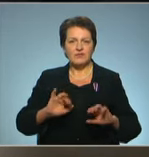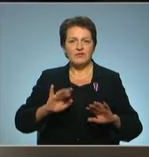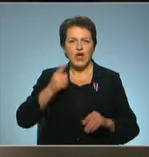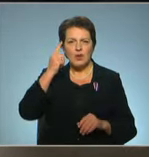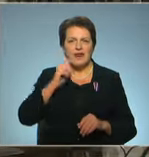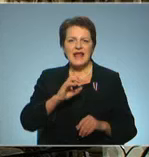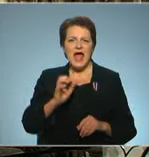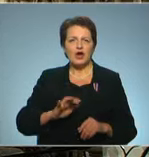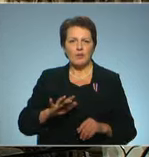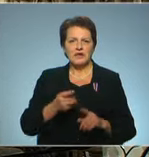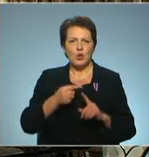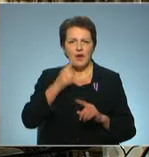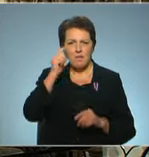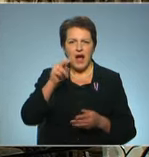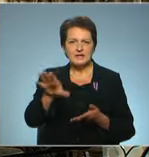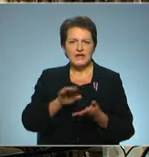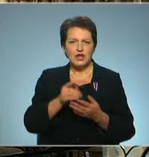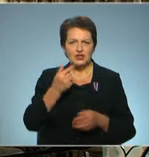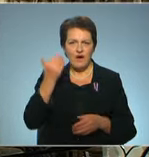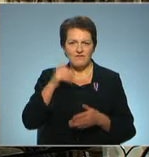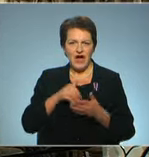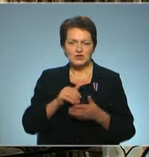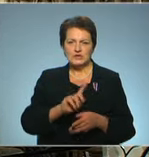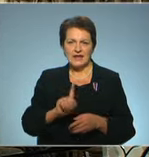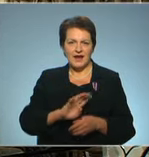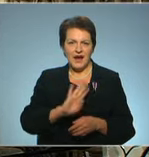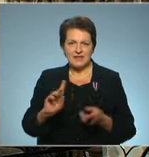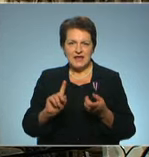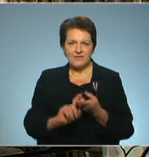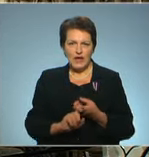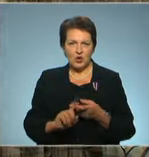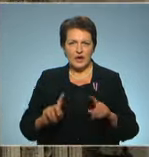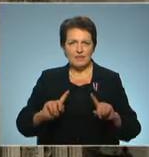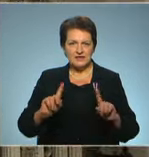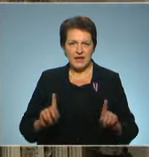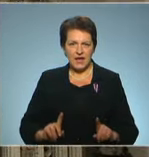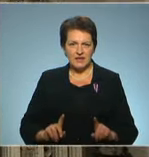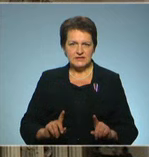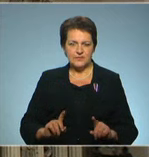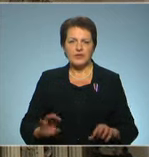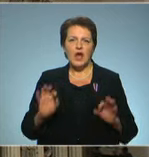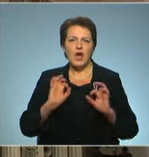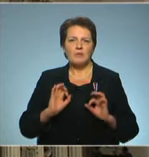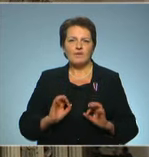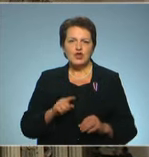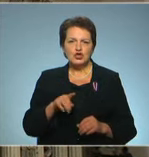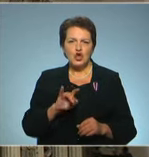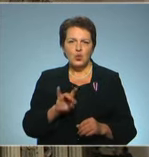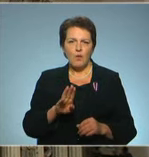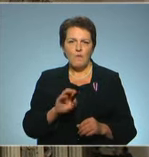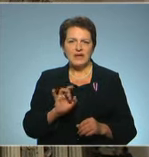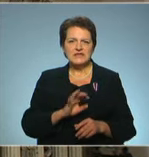eiropeiski un mācīties no vēstures ir nesavienojamas lietas? Profesors Tumans gan izsaka domu,